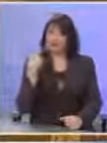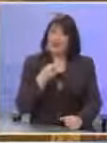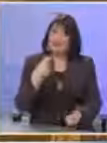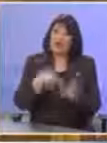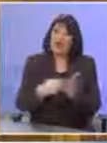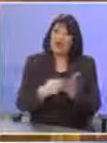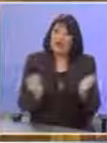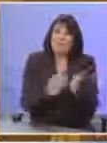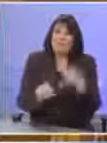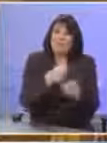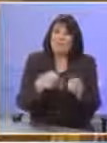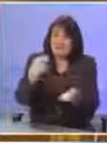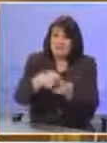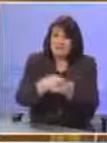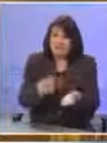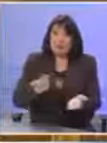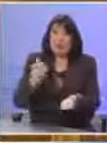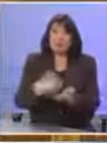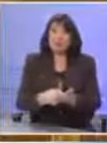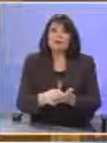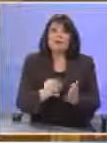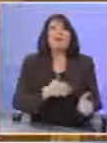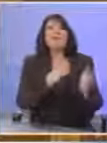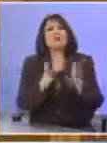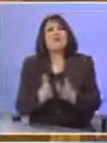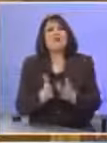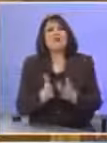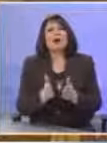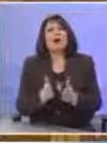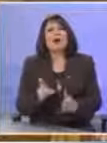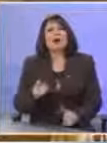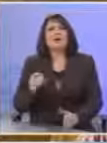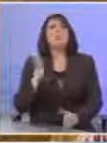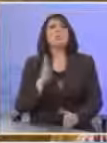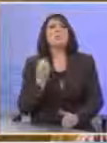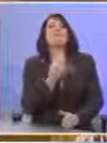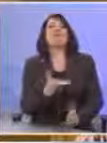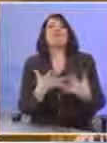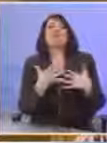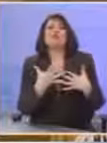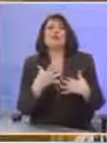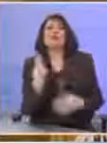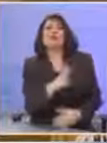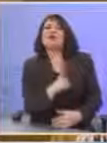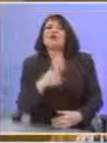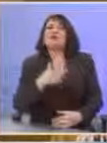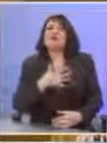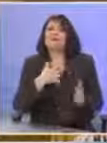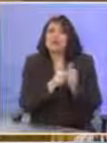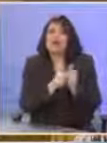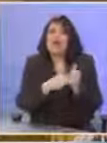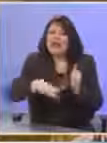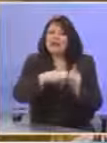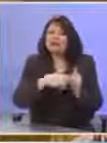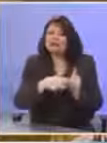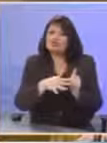φόρου στον μικρομεσαίο επιχειρηματία, από την άλλη, μπόνους και δωράκια στους αγαπημένους σας. Γιατί τα